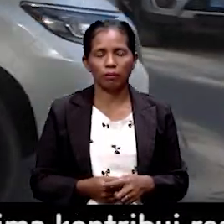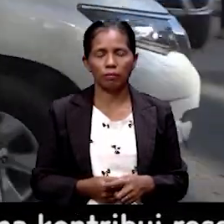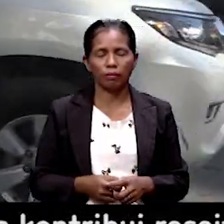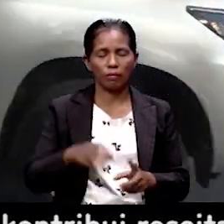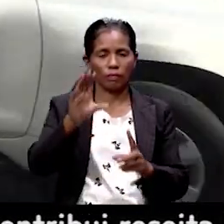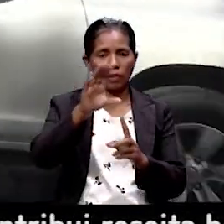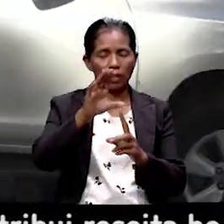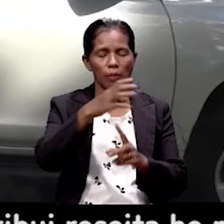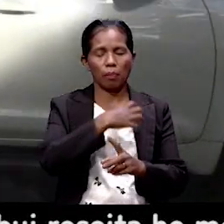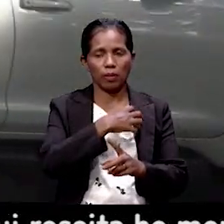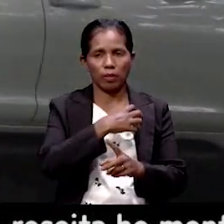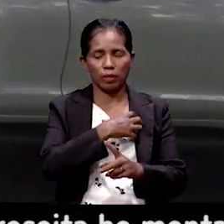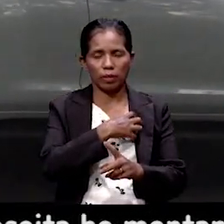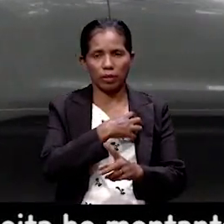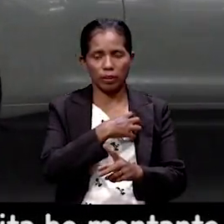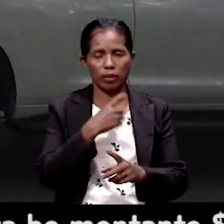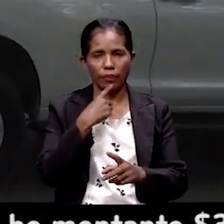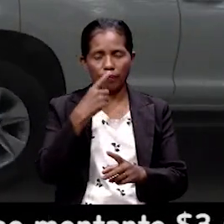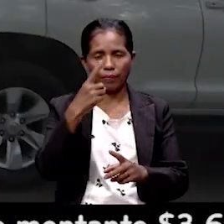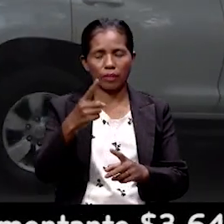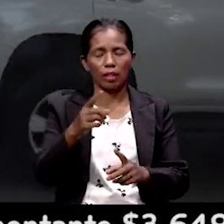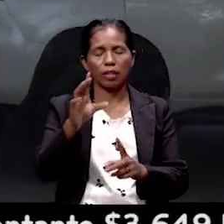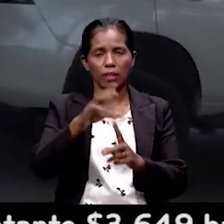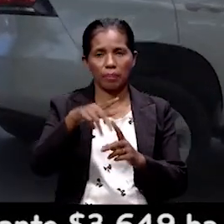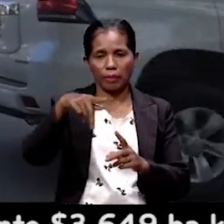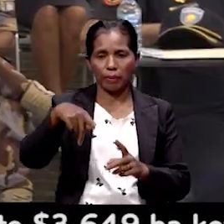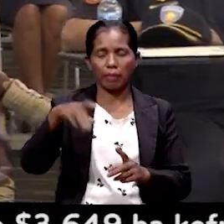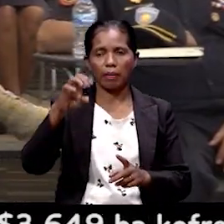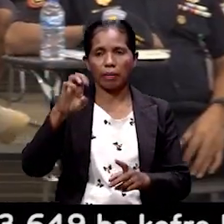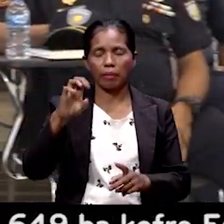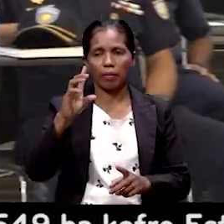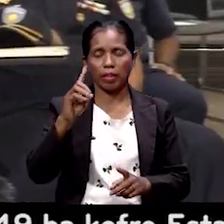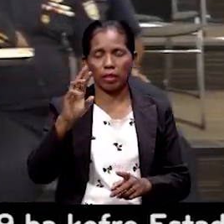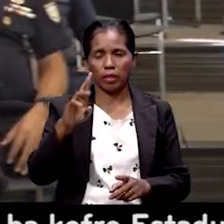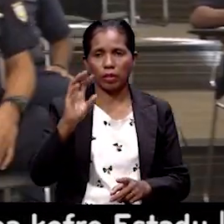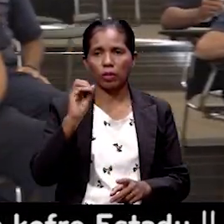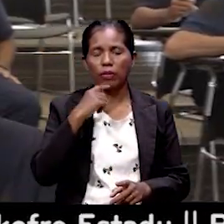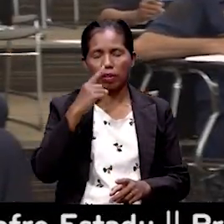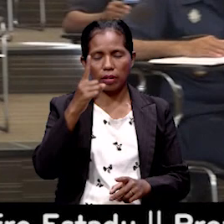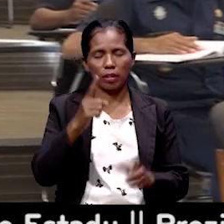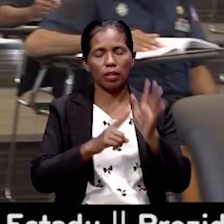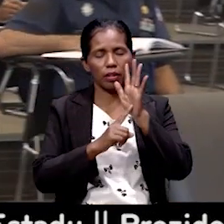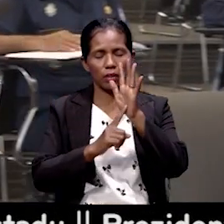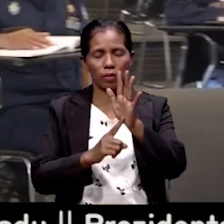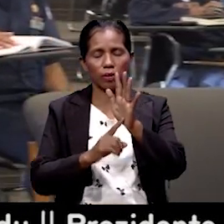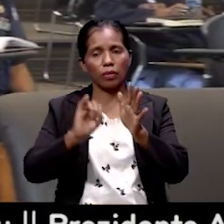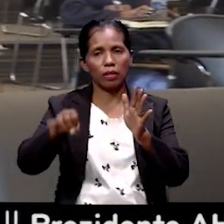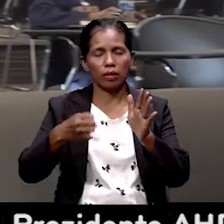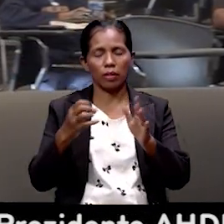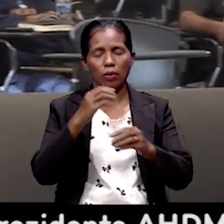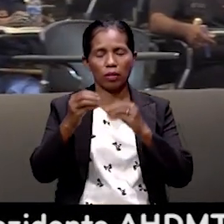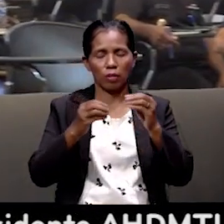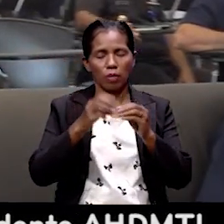Comandante Operacional Nacional, Penitele Superintendente CF Pedro Belo Hatole Hirakne, ba jornalista Sira Tersane, relaciona